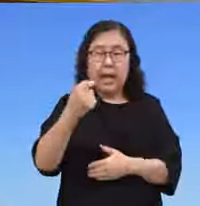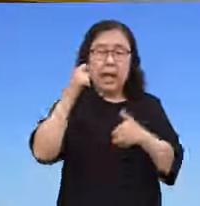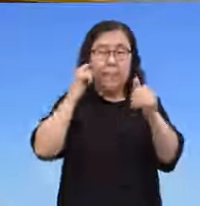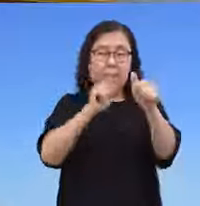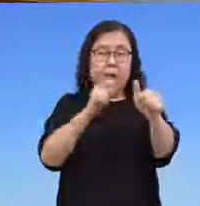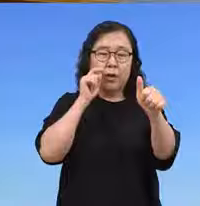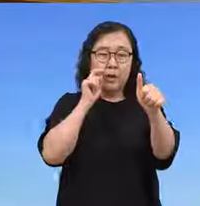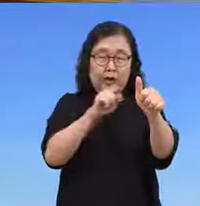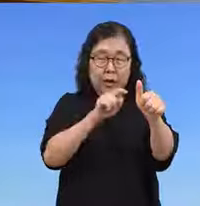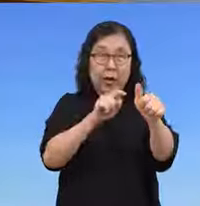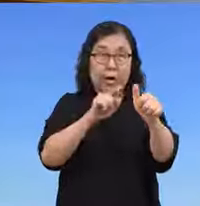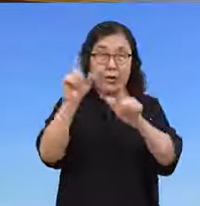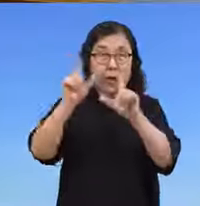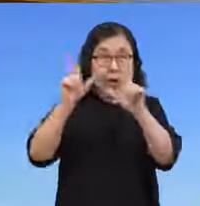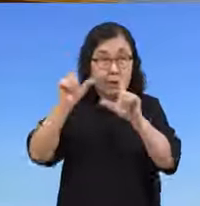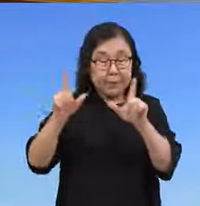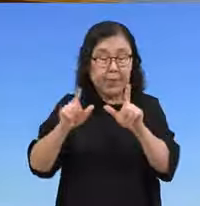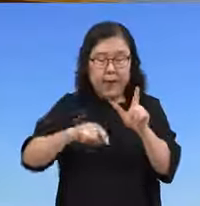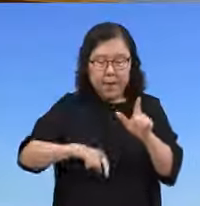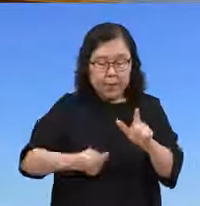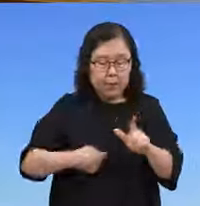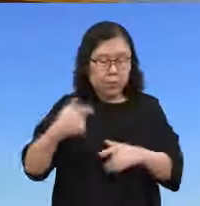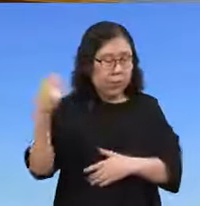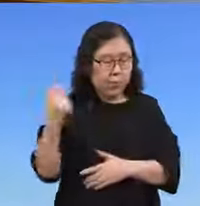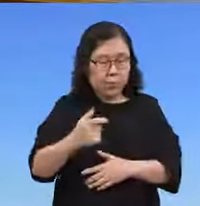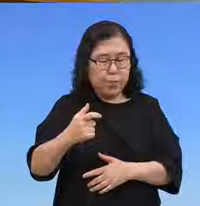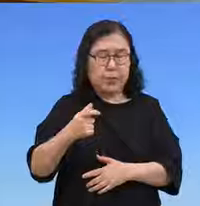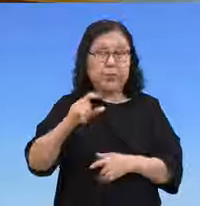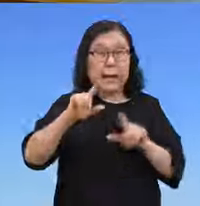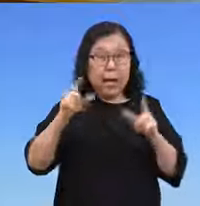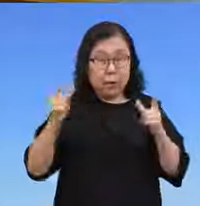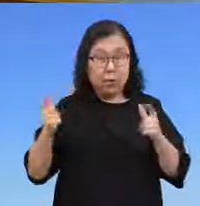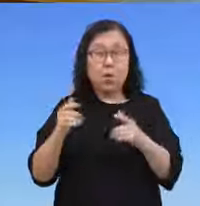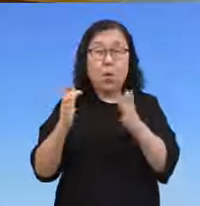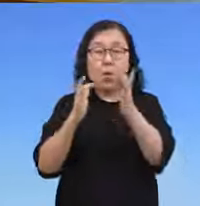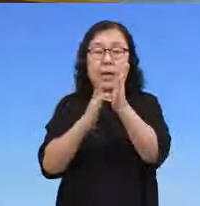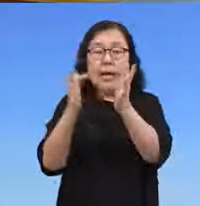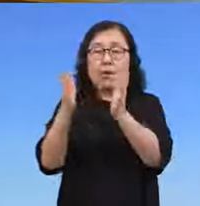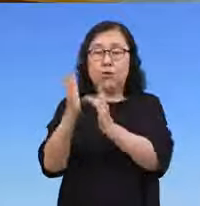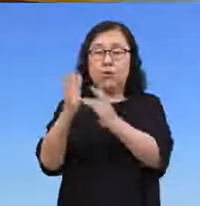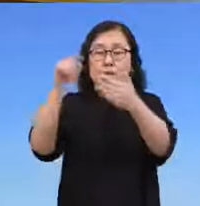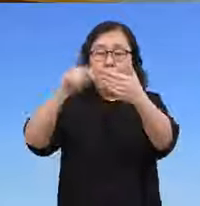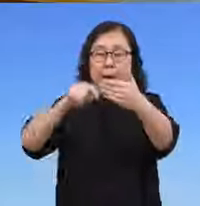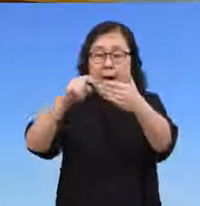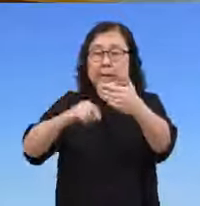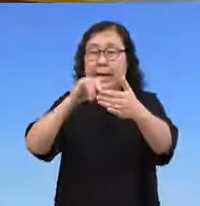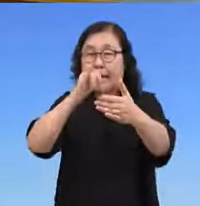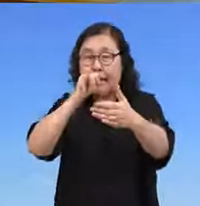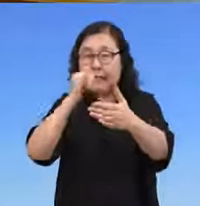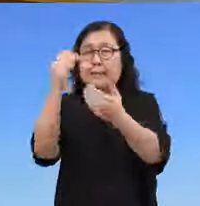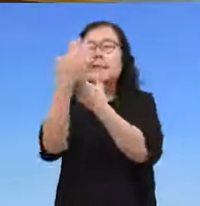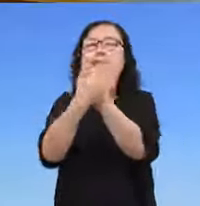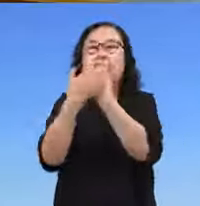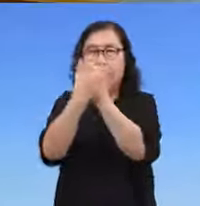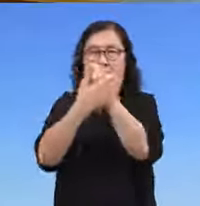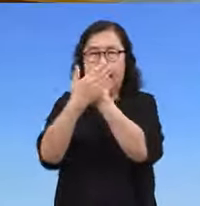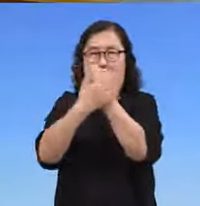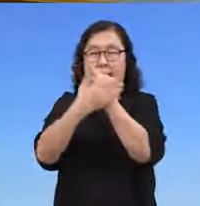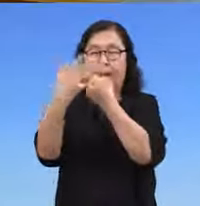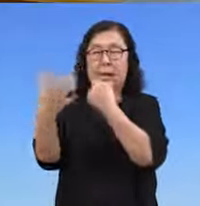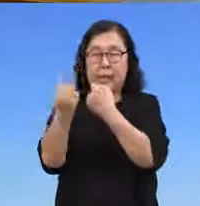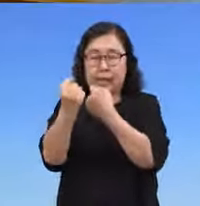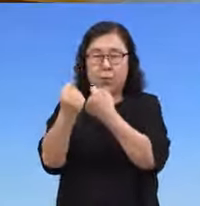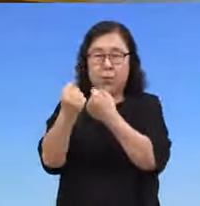명령형이에요. 그러니까 강하여지되 스스로 강해지는 것이 아니라 예수 안에 있는 은혜로 강해진다는 뜻이에요.